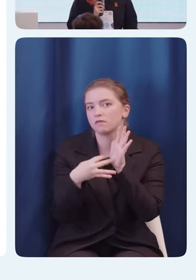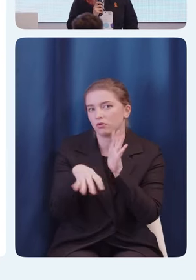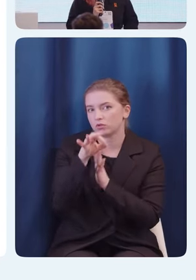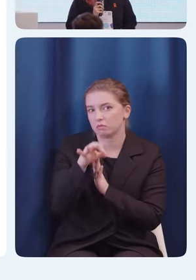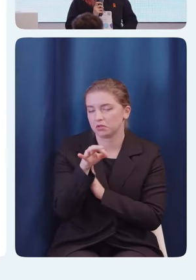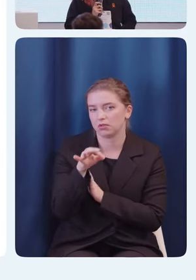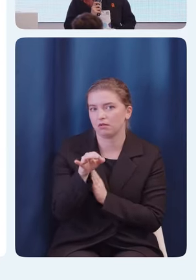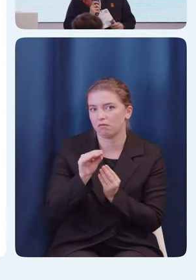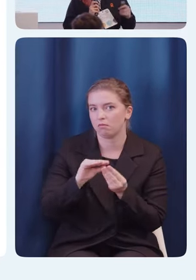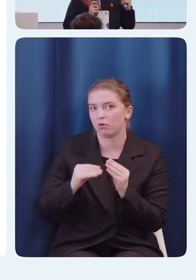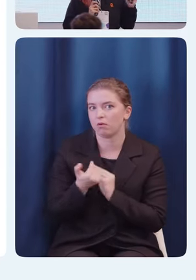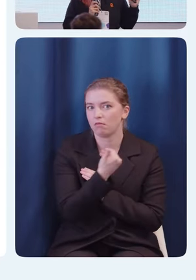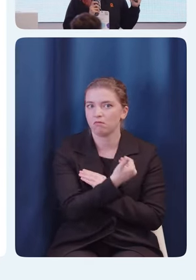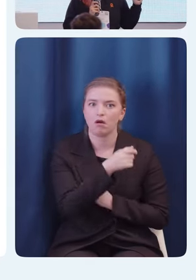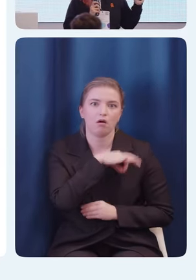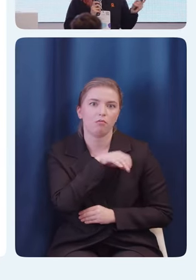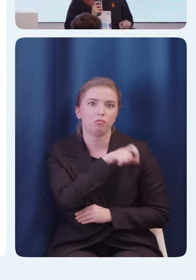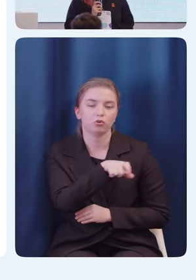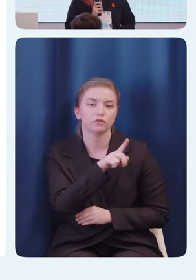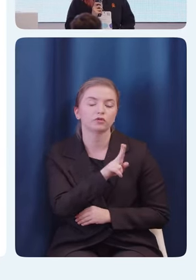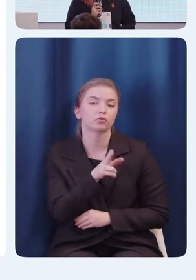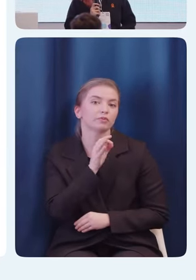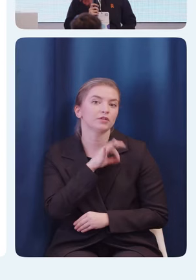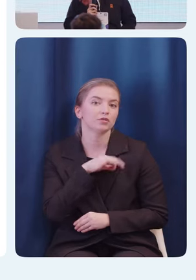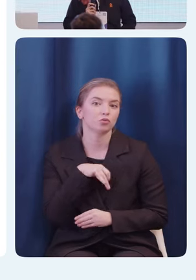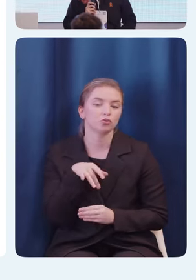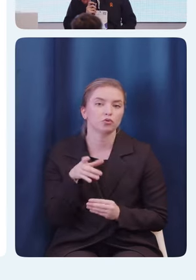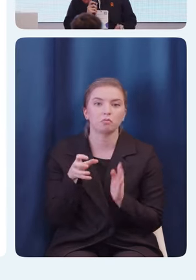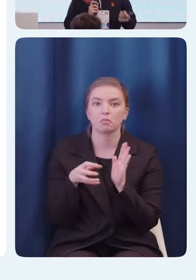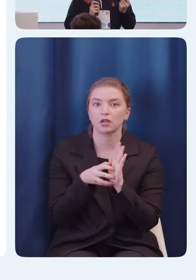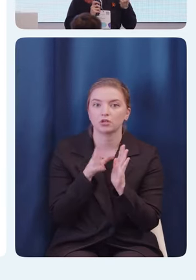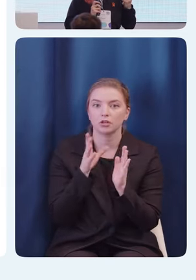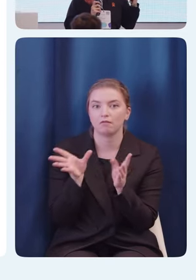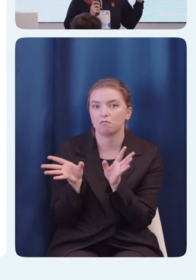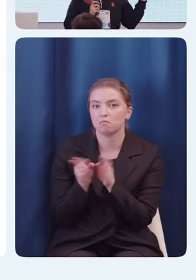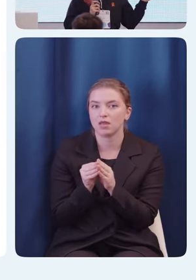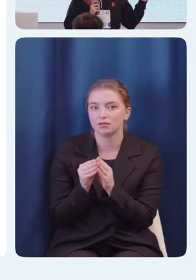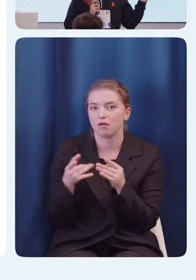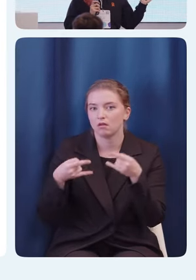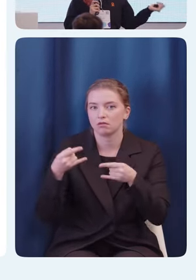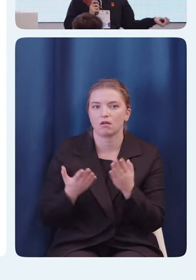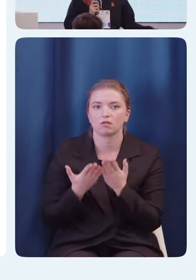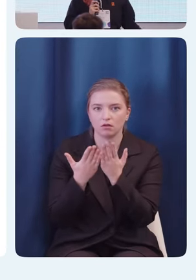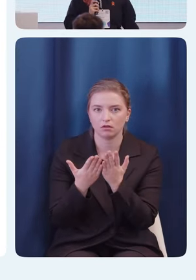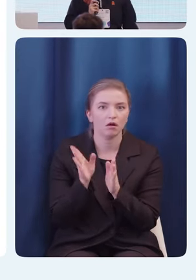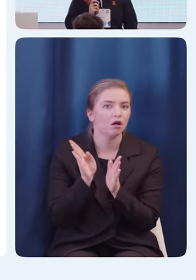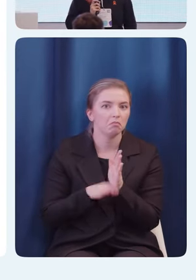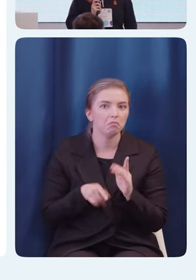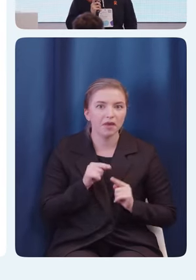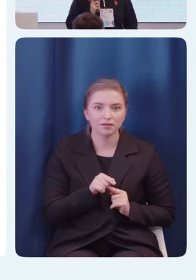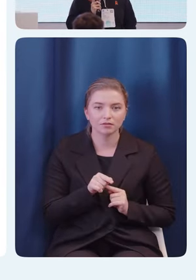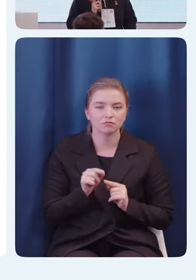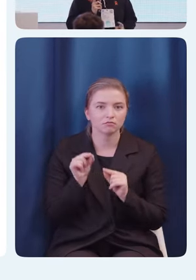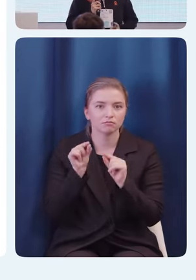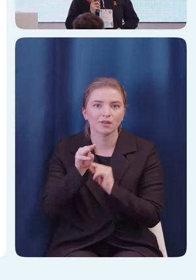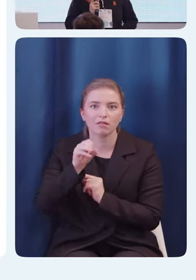проблем пользователей, которые пользуются приложением в режиме скринридера, так как без этого, для